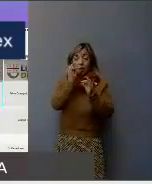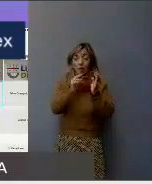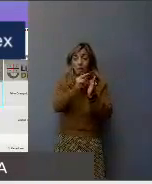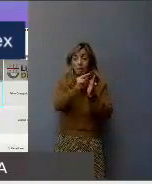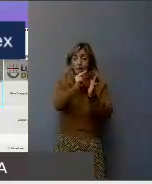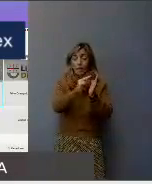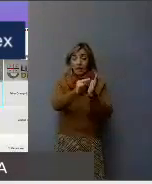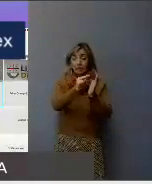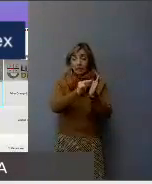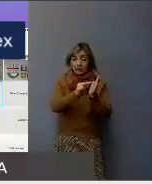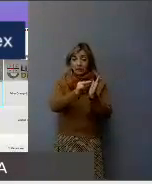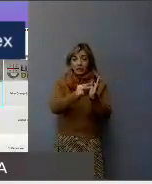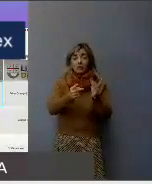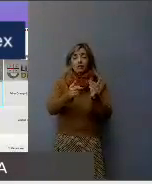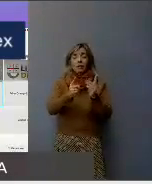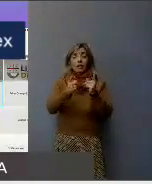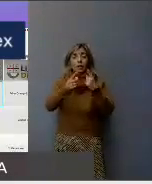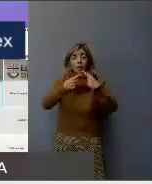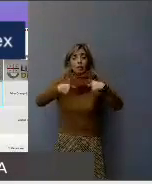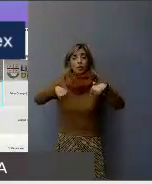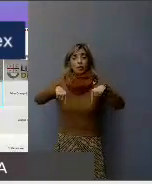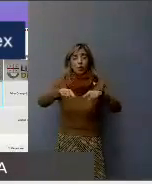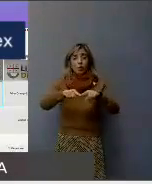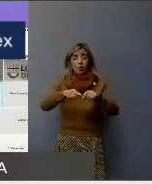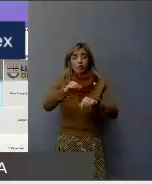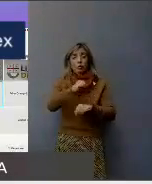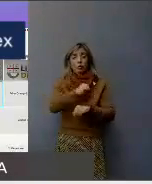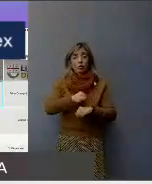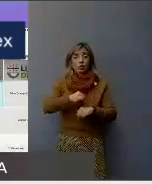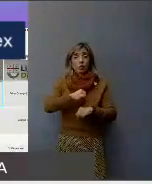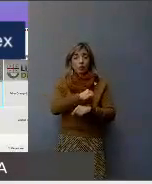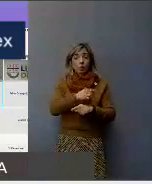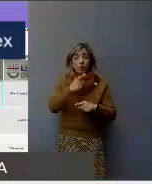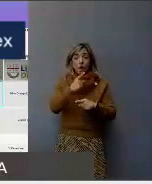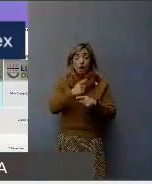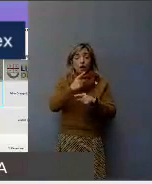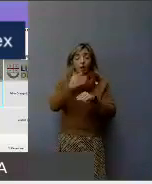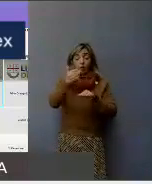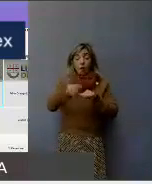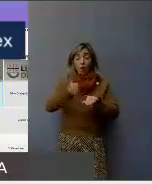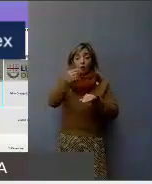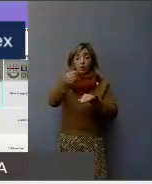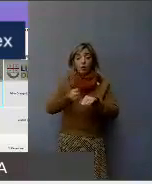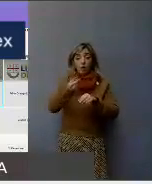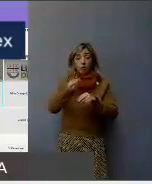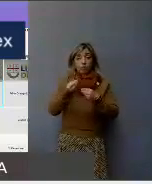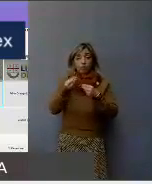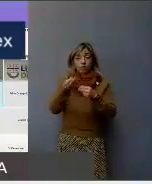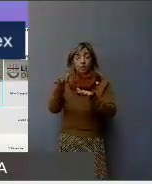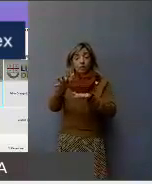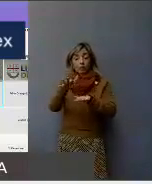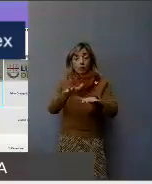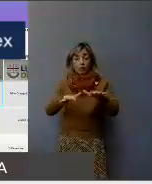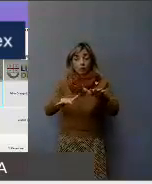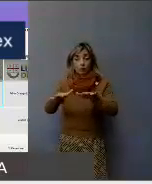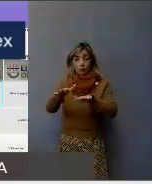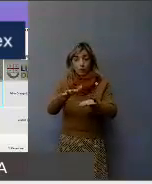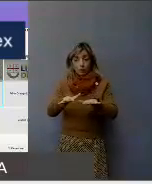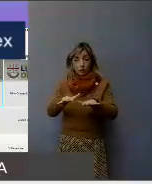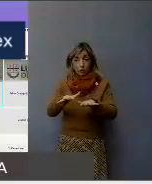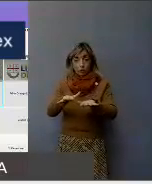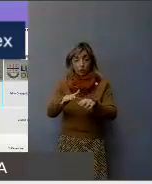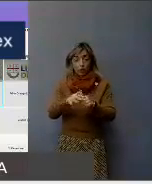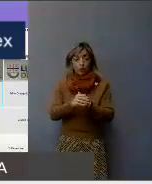sarà annualmente informato vuoi aggiungere che ovviamente questa deliberazione